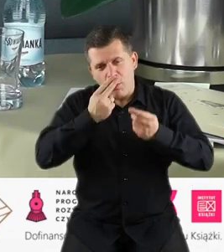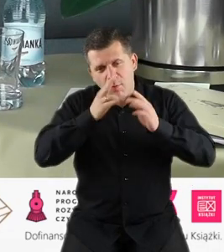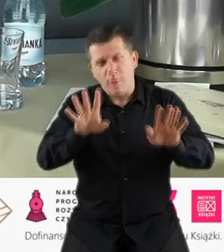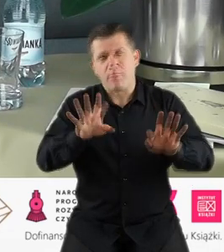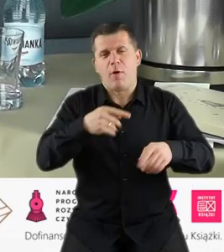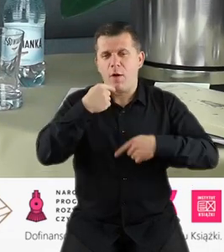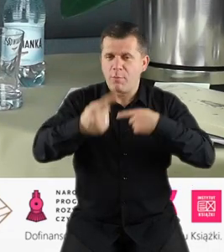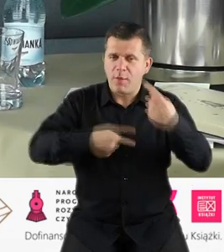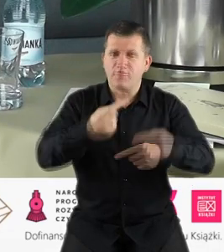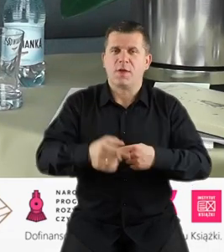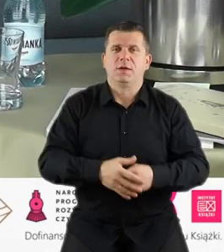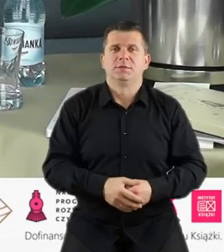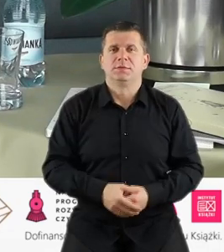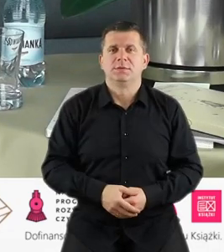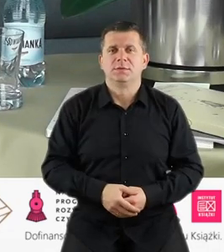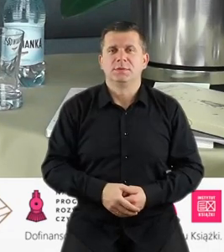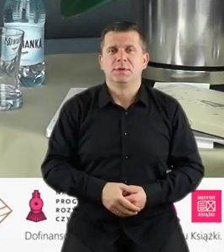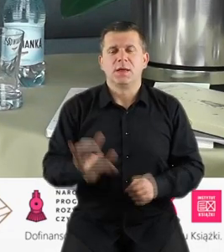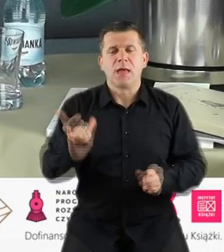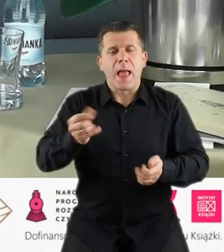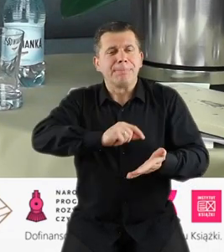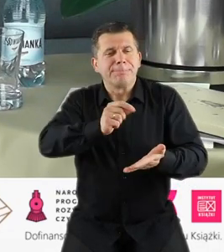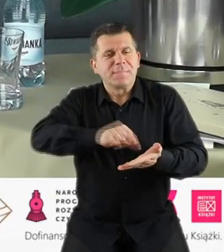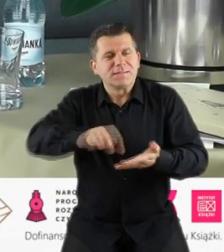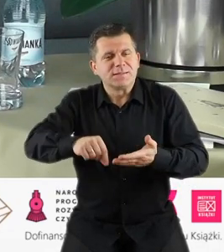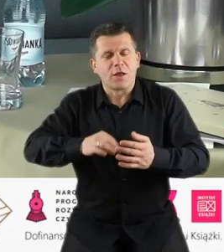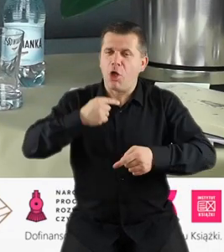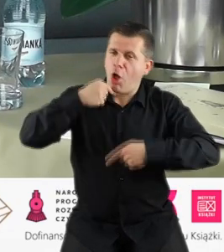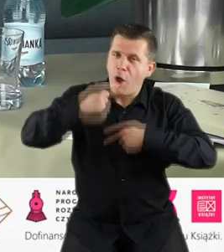odsłonić także kulisy pisania